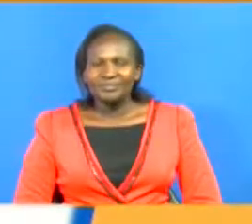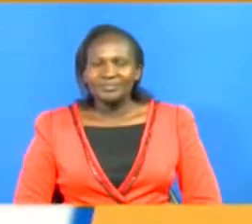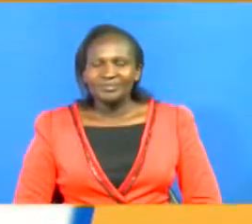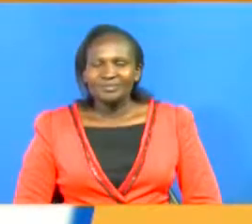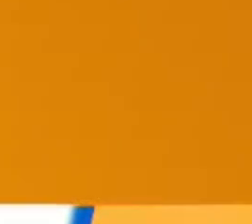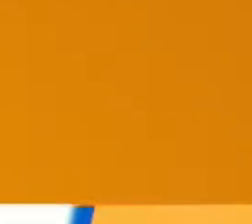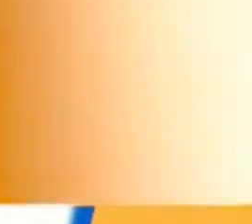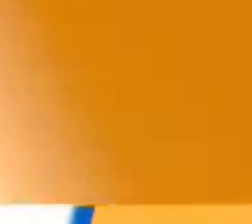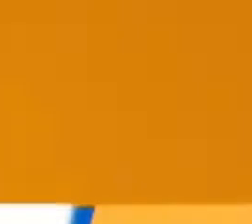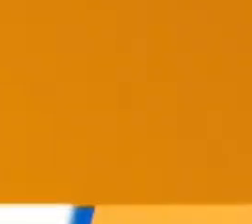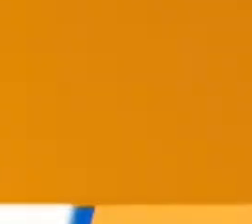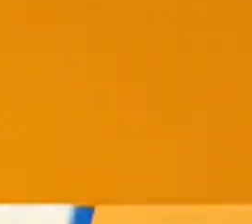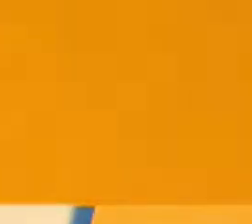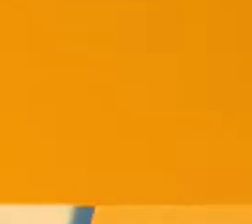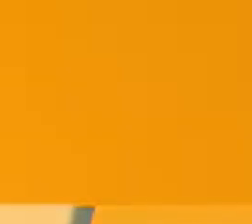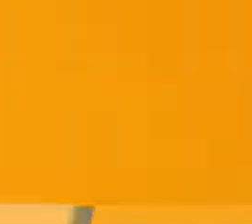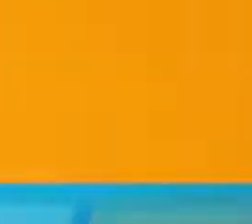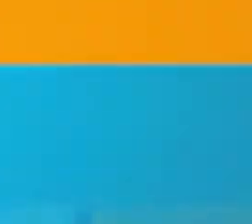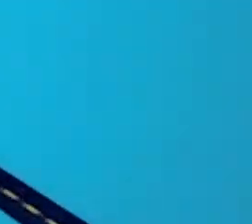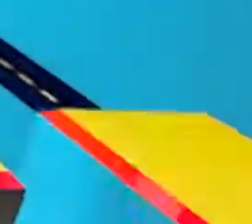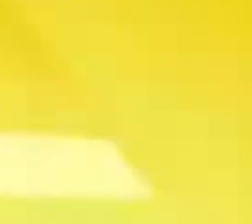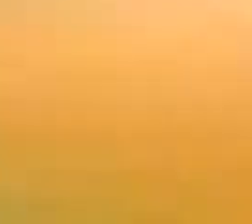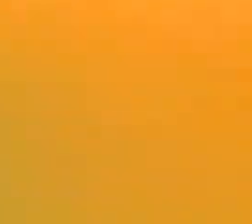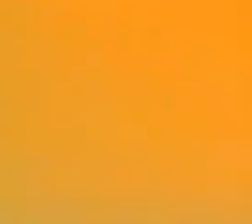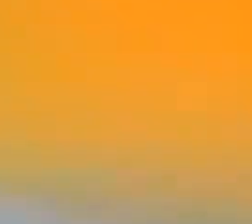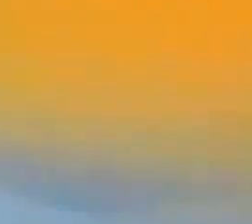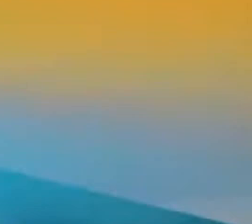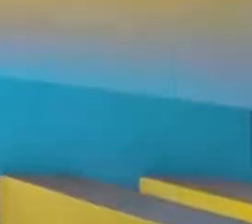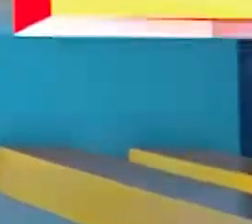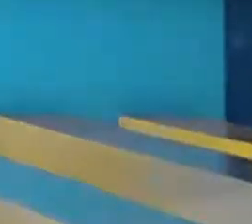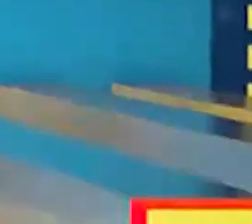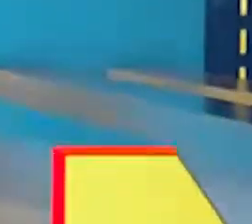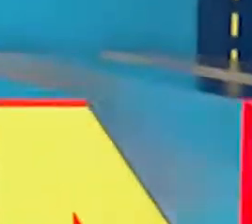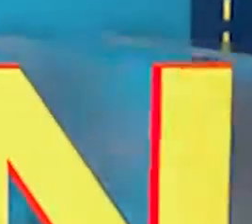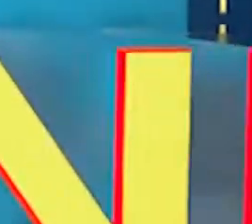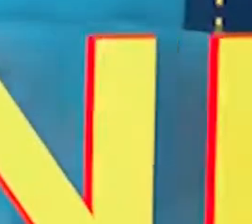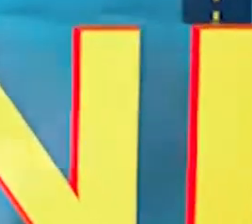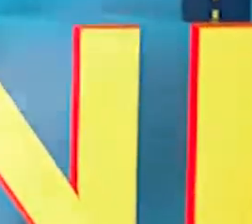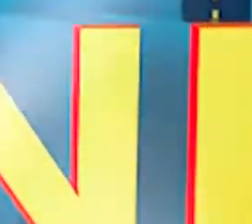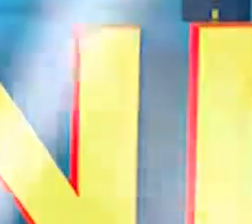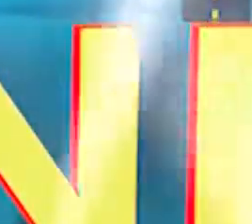Maswali ya teketeke yanaanza sasa hivi. Sijui.